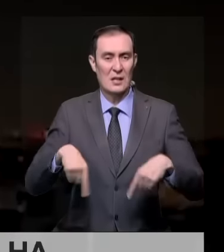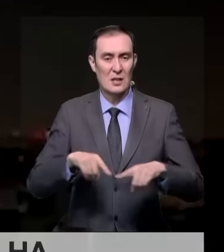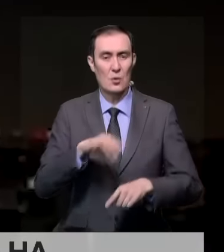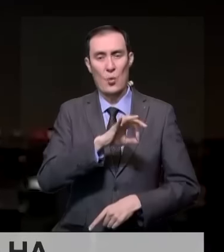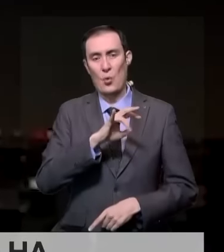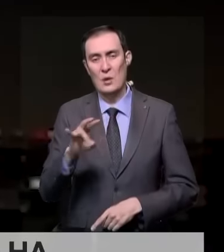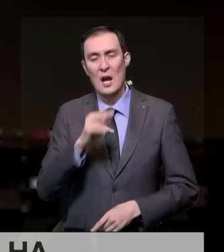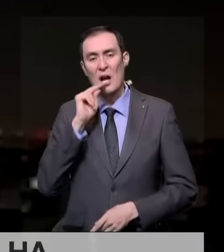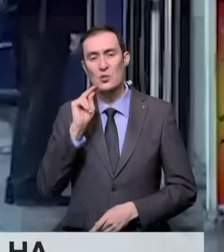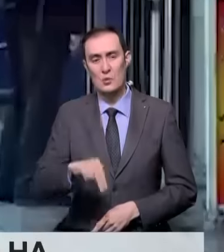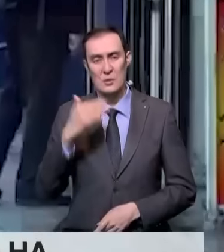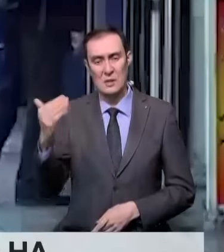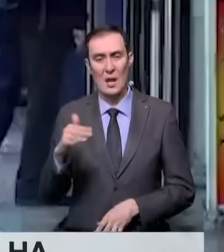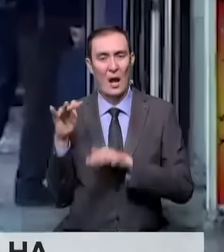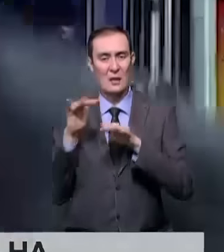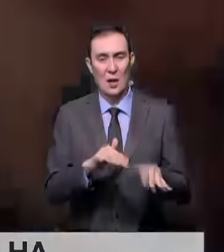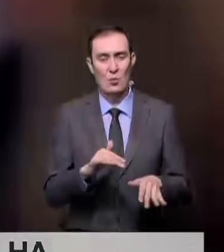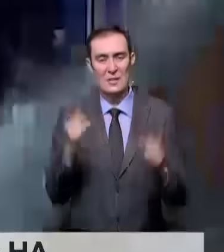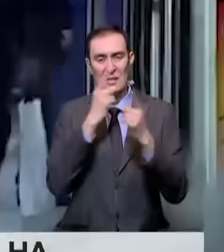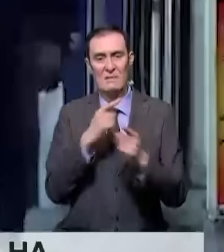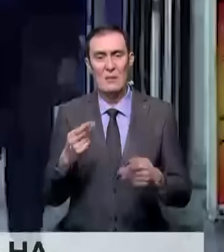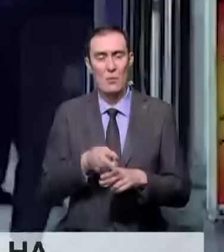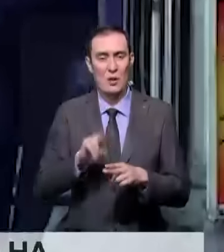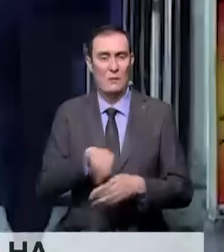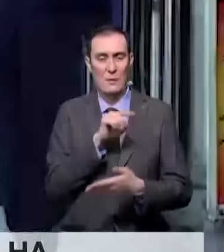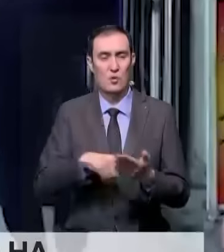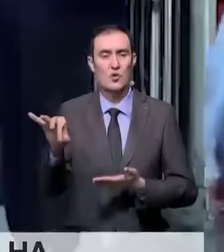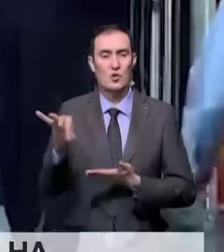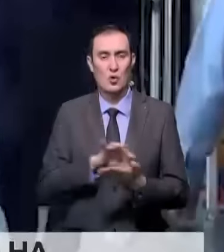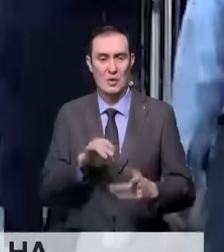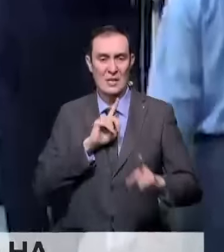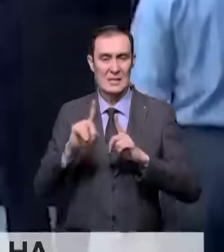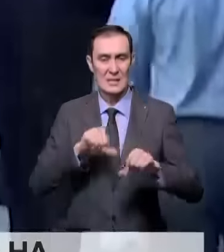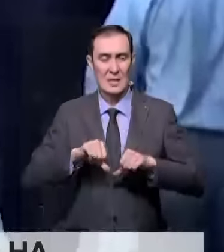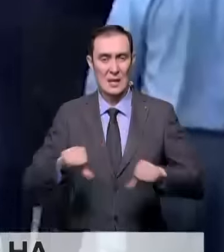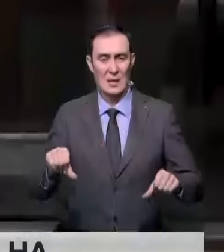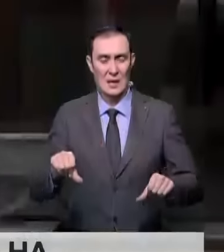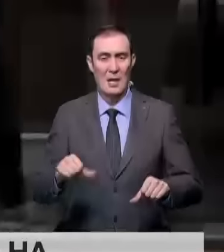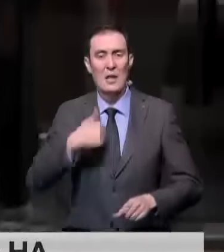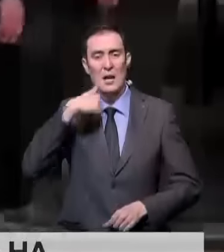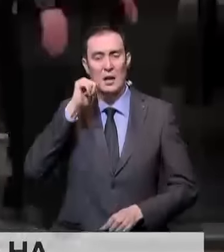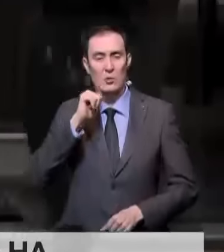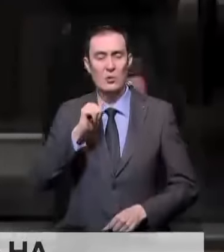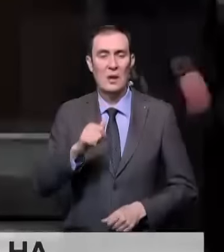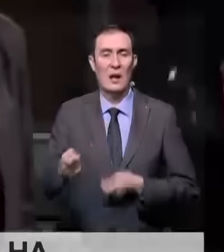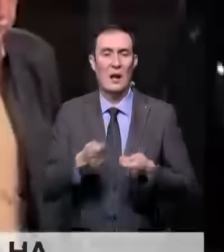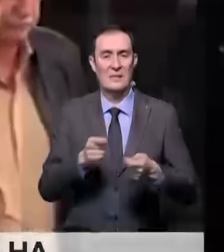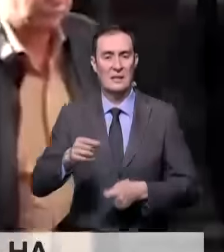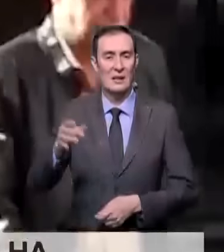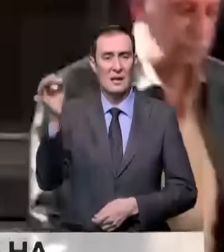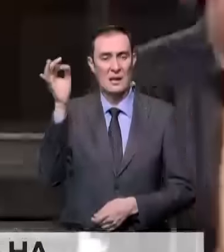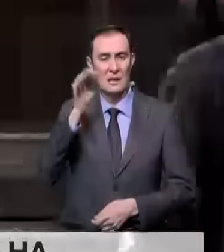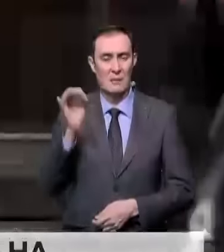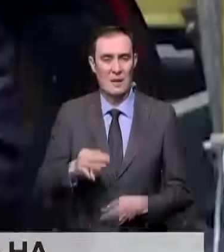Организацию Объединенных Наций осудить атаку и созвать по этому поводу срочное заседание. Отмечу, накануне канцлер Германии Олаф